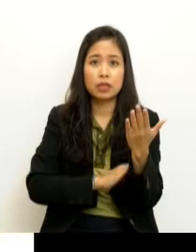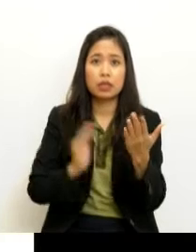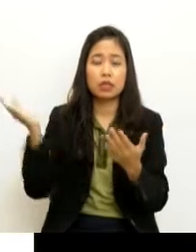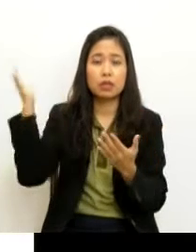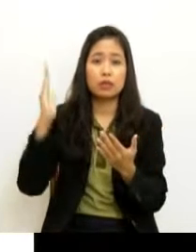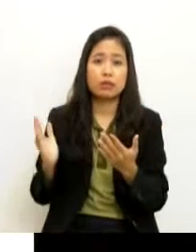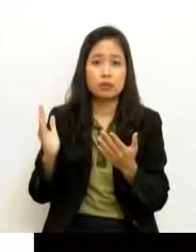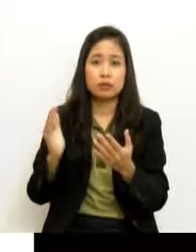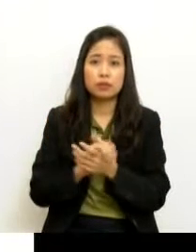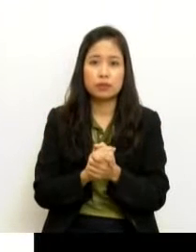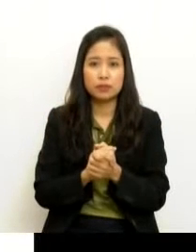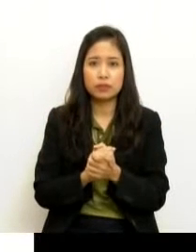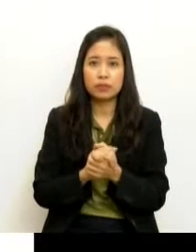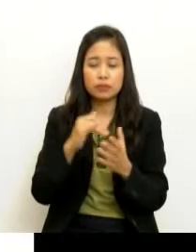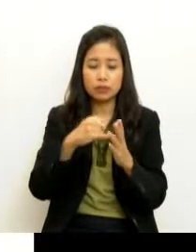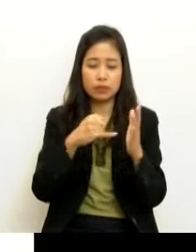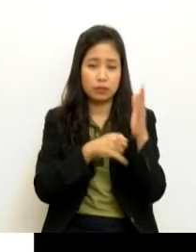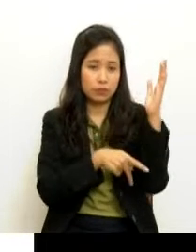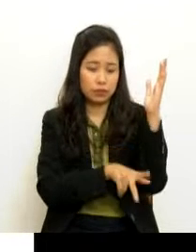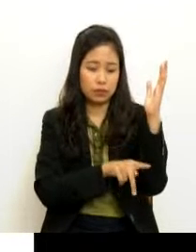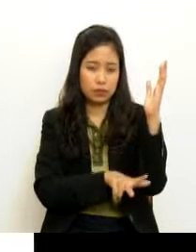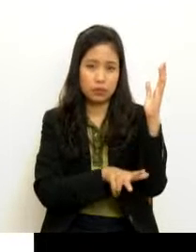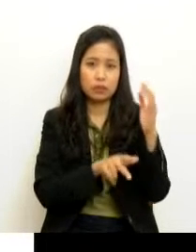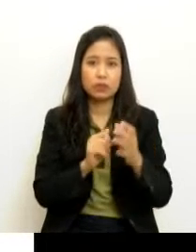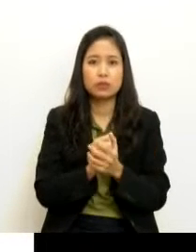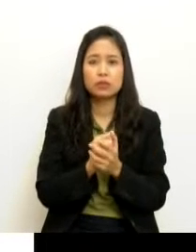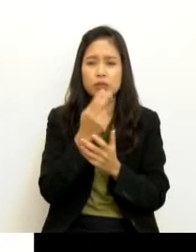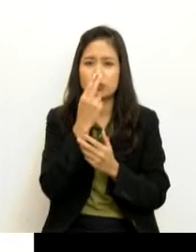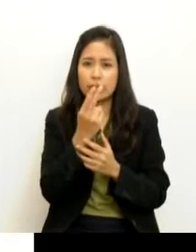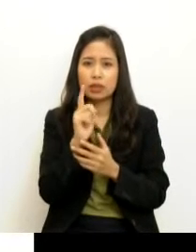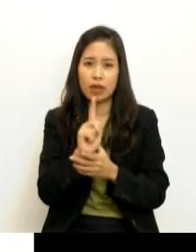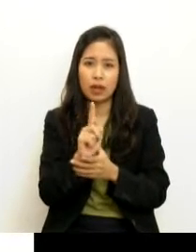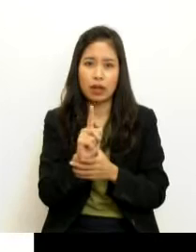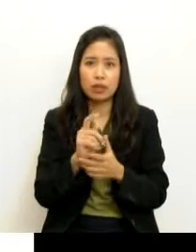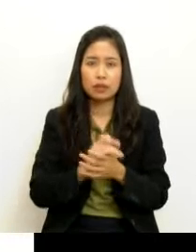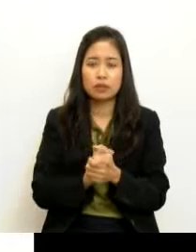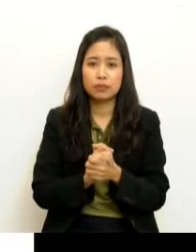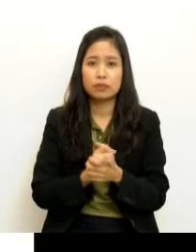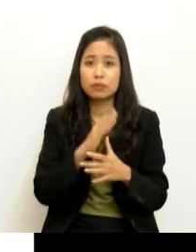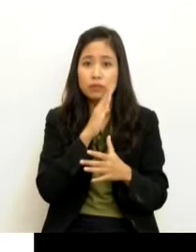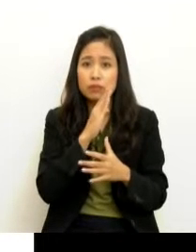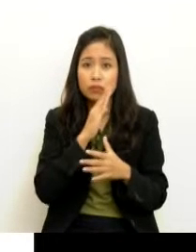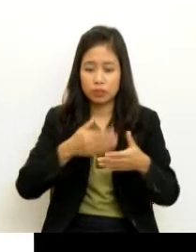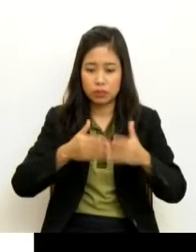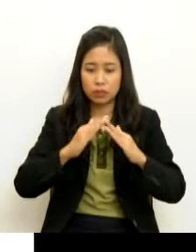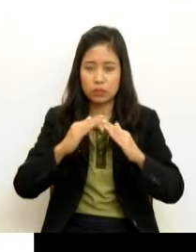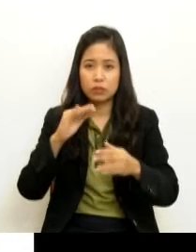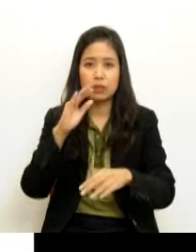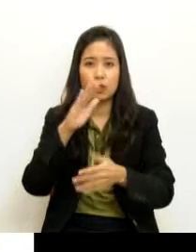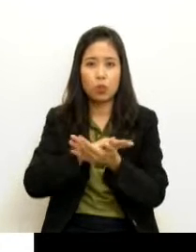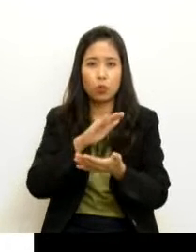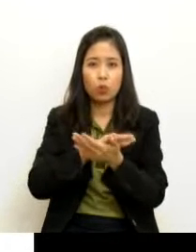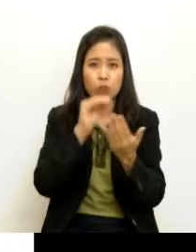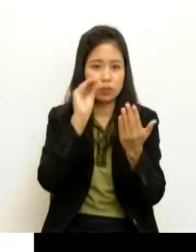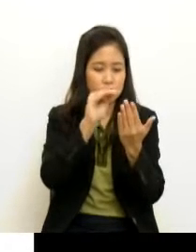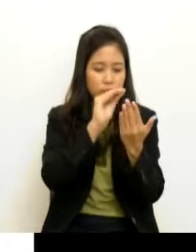ของจังหวัดภูเก็ตนะครับวันนี้เราจะเห็นได้ว่าถ้าเอาที่ตั้งของโรงเรียนต่างๆมาจัดวางตามเส้นท